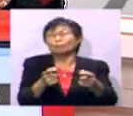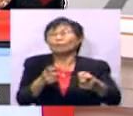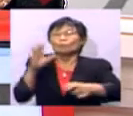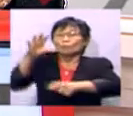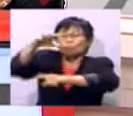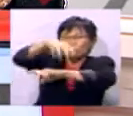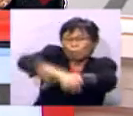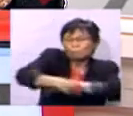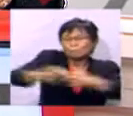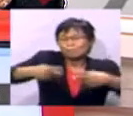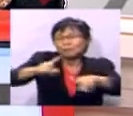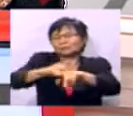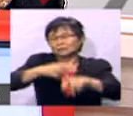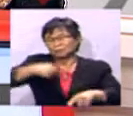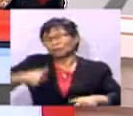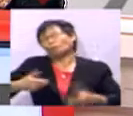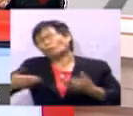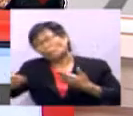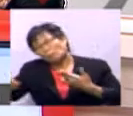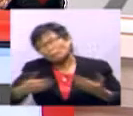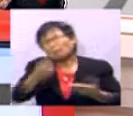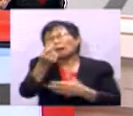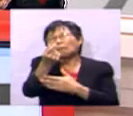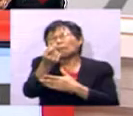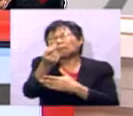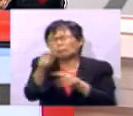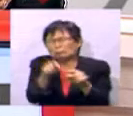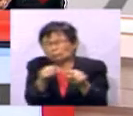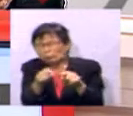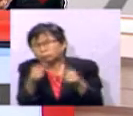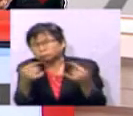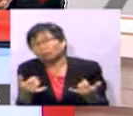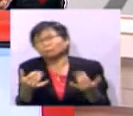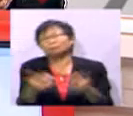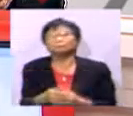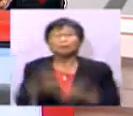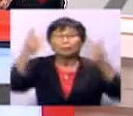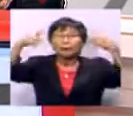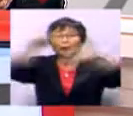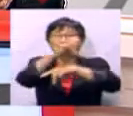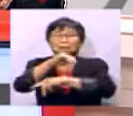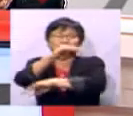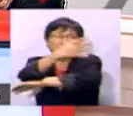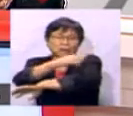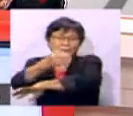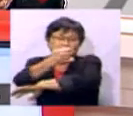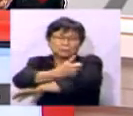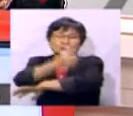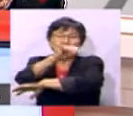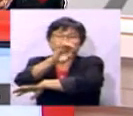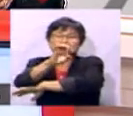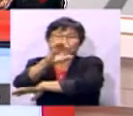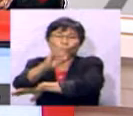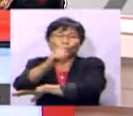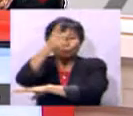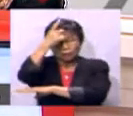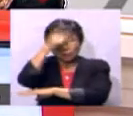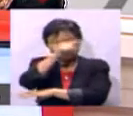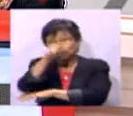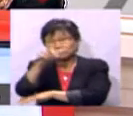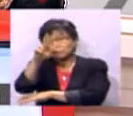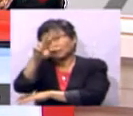di China, meskipun berdepan dengan harga yang sangat kompetitif. Presiden dan Ketua Pegawai Eksekutifnya, Datuk Zakaria Arshad